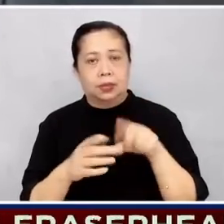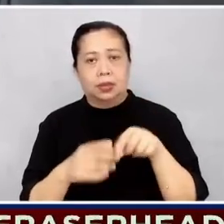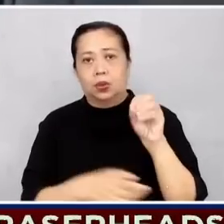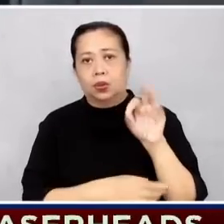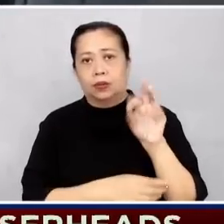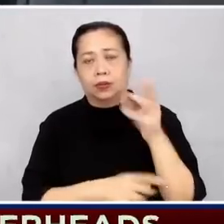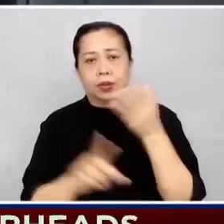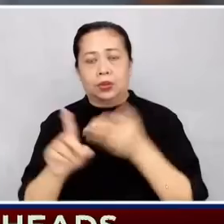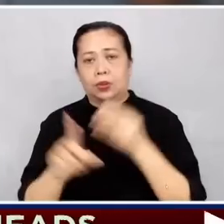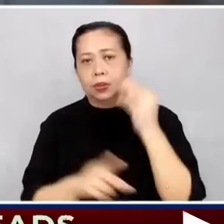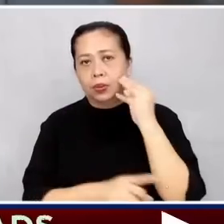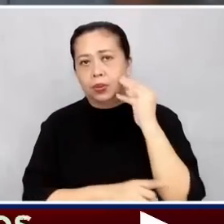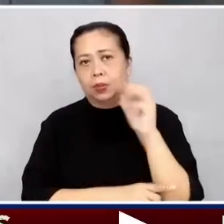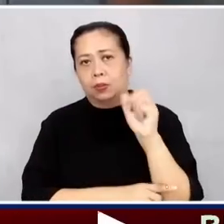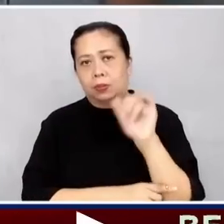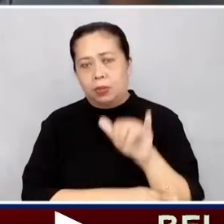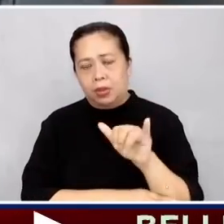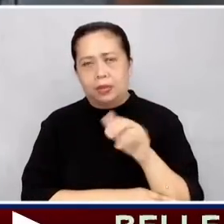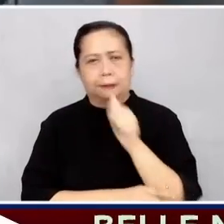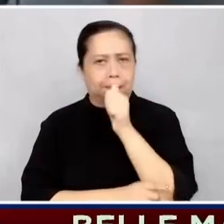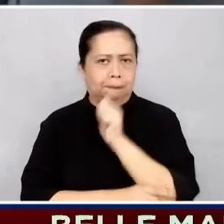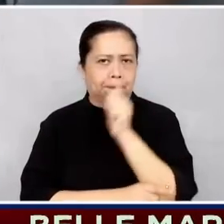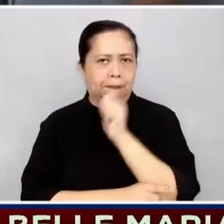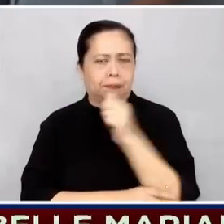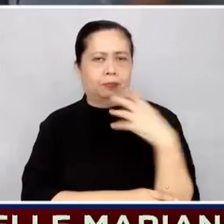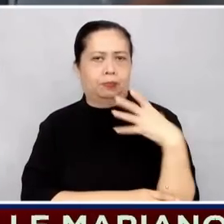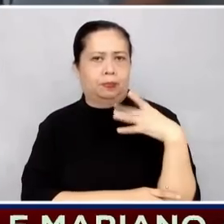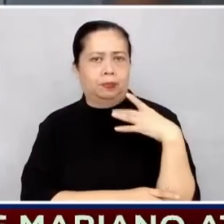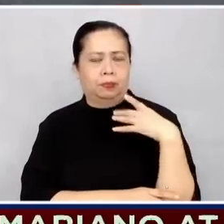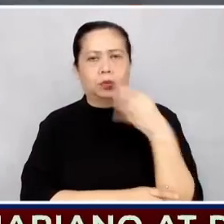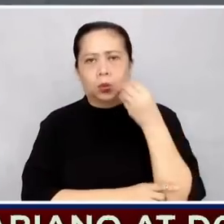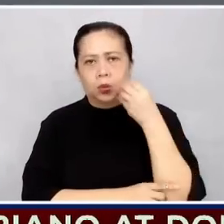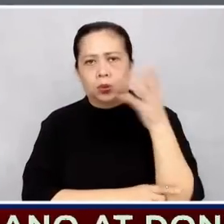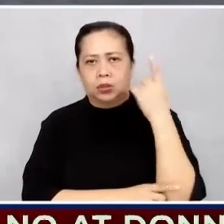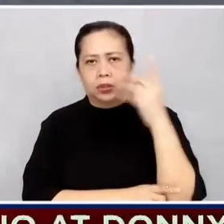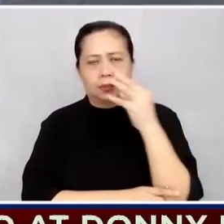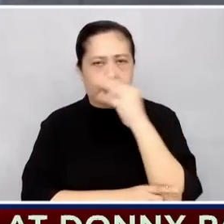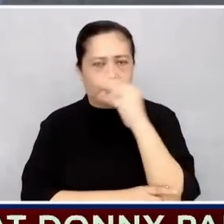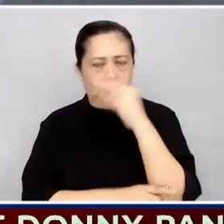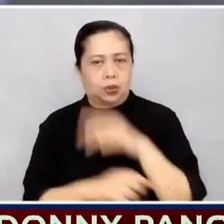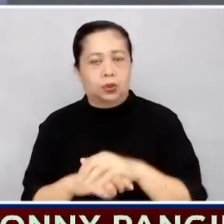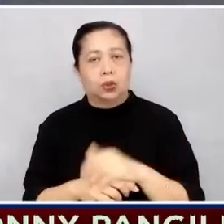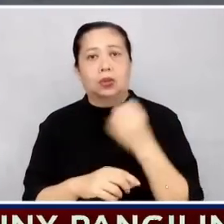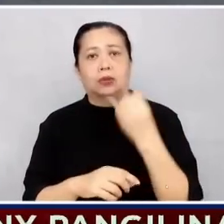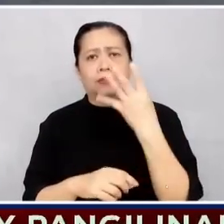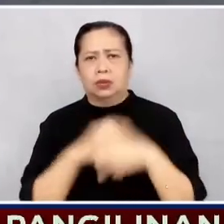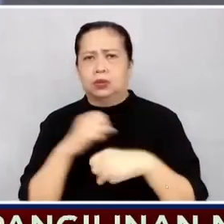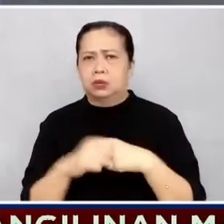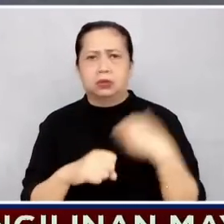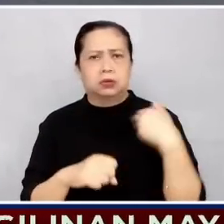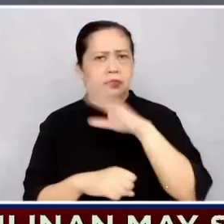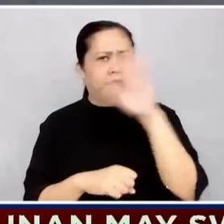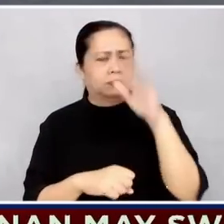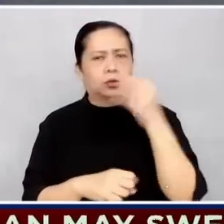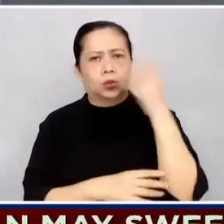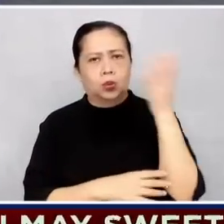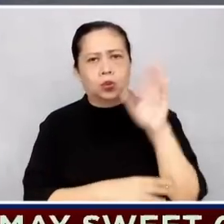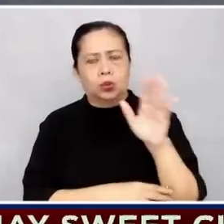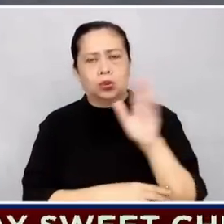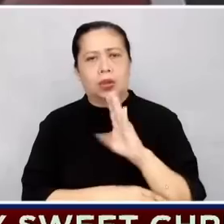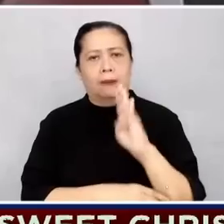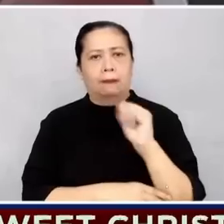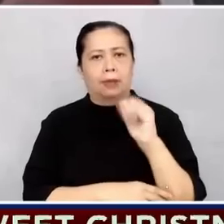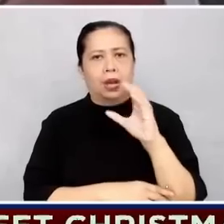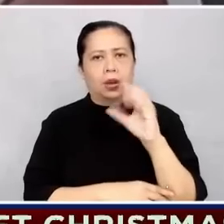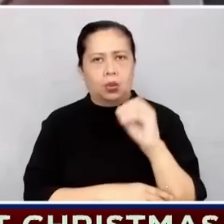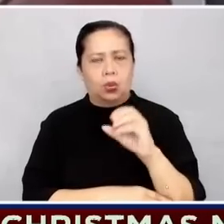na si May Madriaga sa matyagang naghintay para makauwi sa Mindoro. 15 taon na siyang hindi nakakauwi sa Baco Oriental,